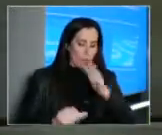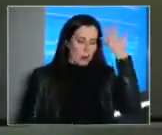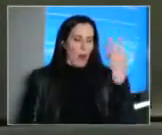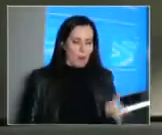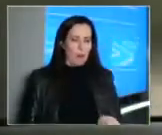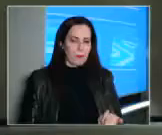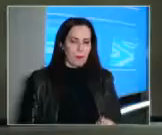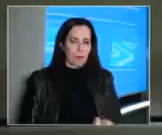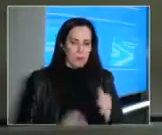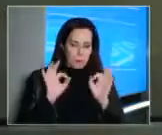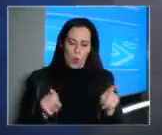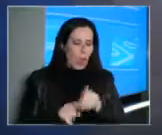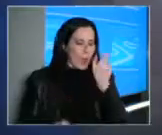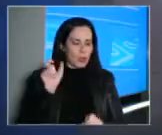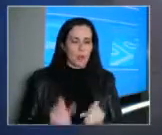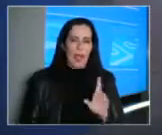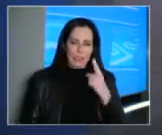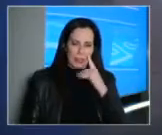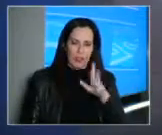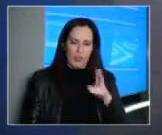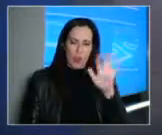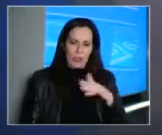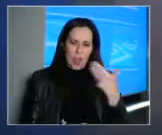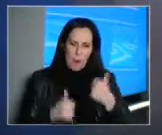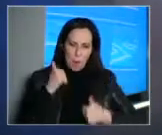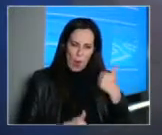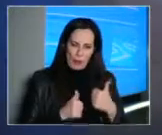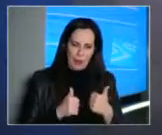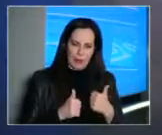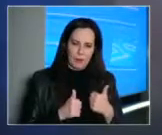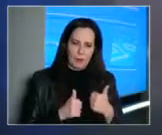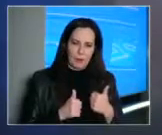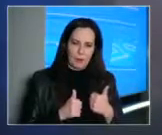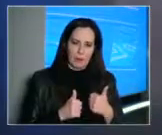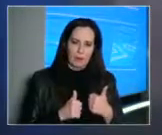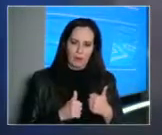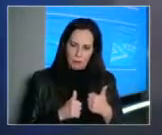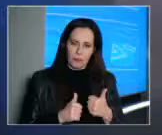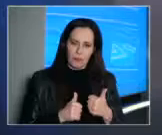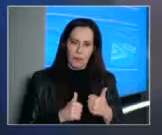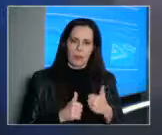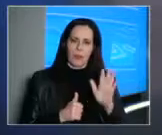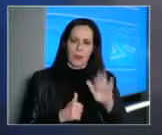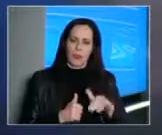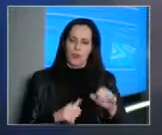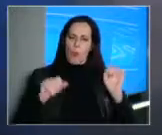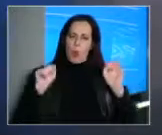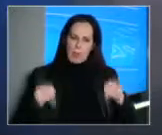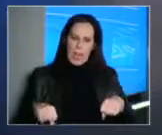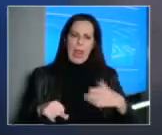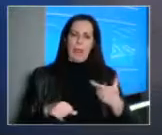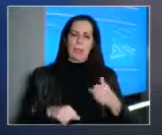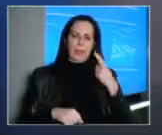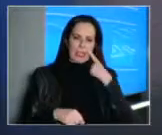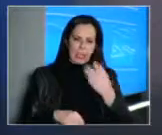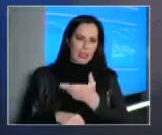כך. בדיוק כך. אותם אנשים. טוב, אז תראה, אז יש עוד כמה מועמדים. פרופיל גבוה צריך להגיד, מושלים, סנאטורים,